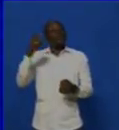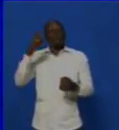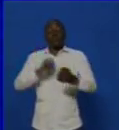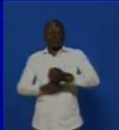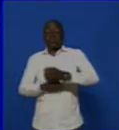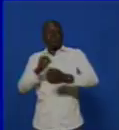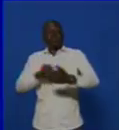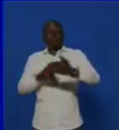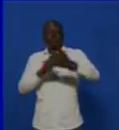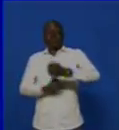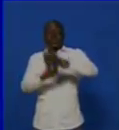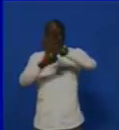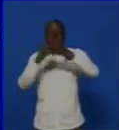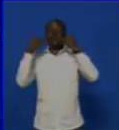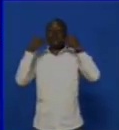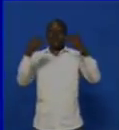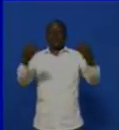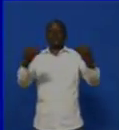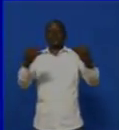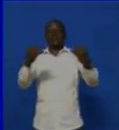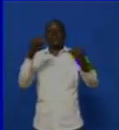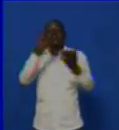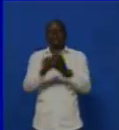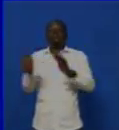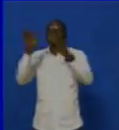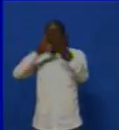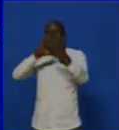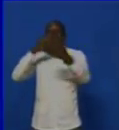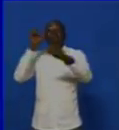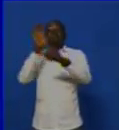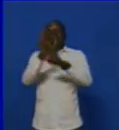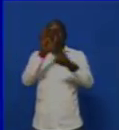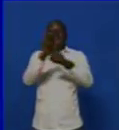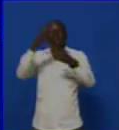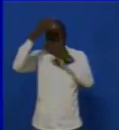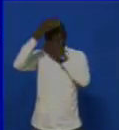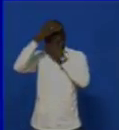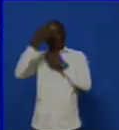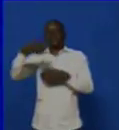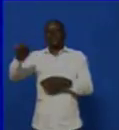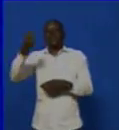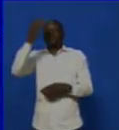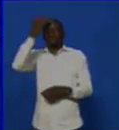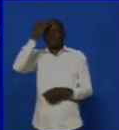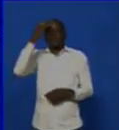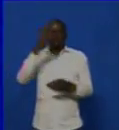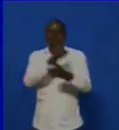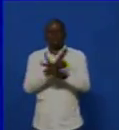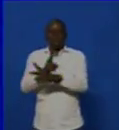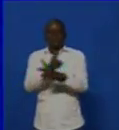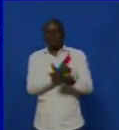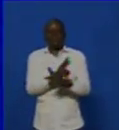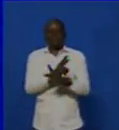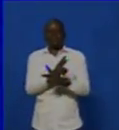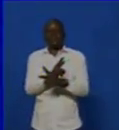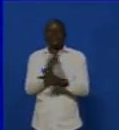d'information. Face à ces attaques terroristes à l'Est, sachant raison garder, clame l'observateur. Elles